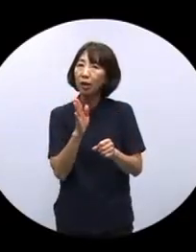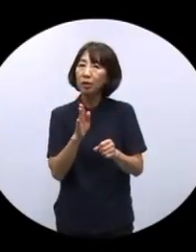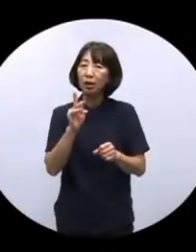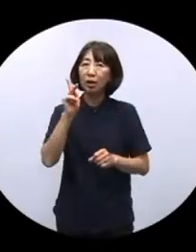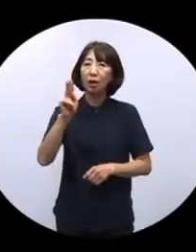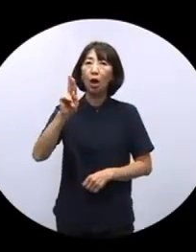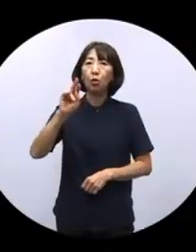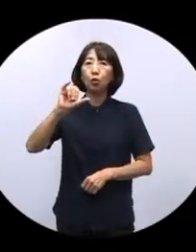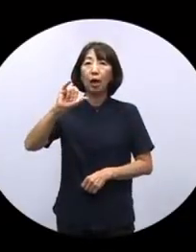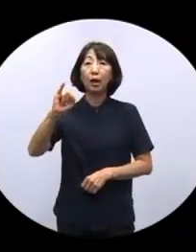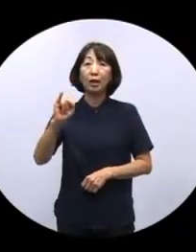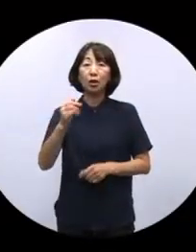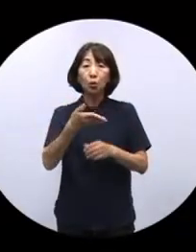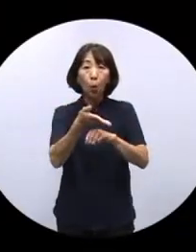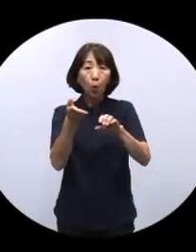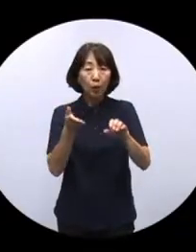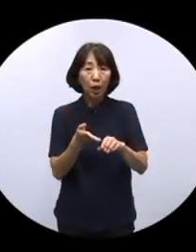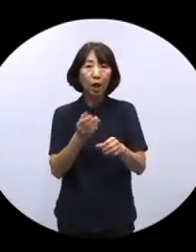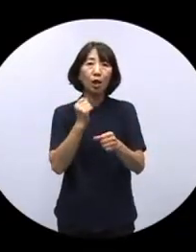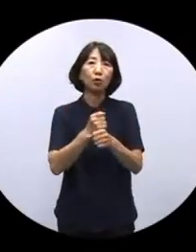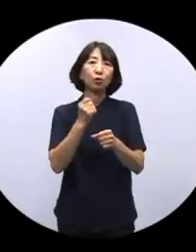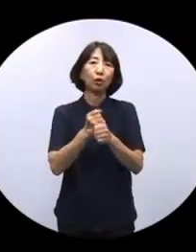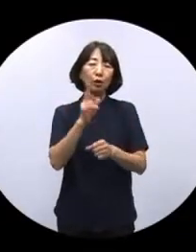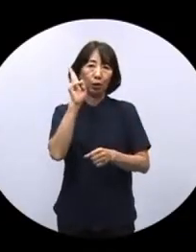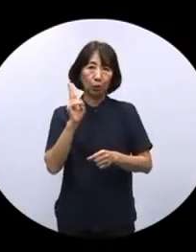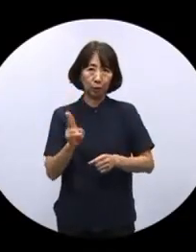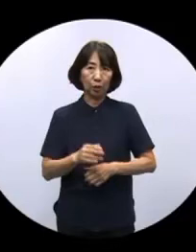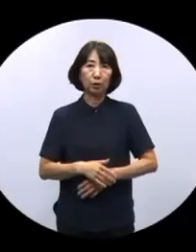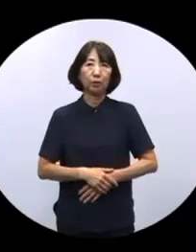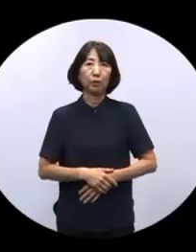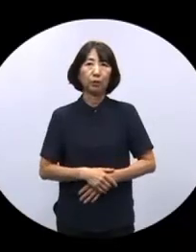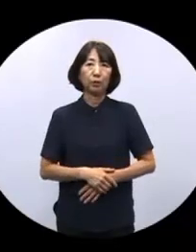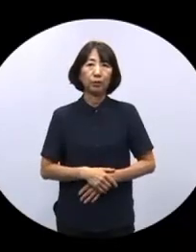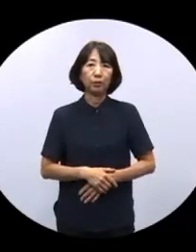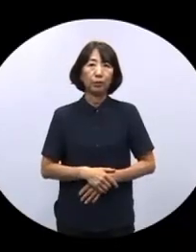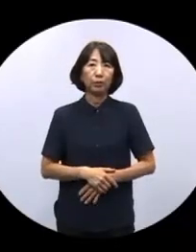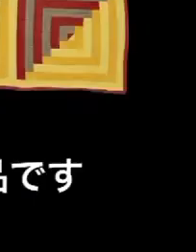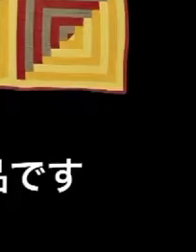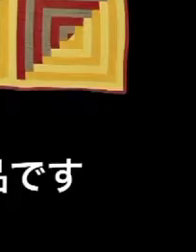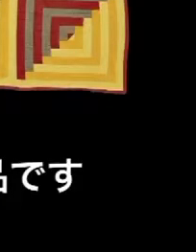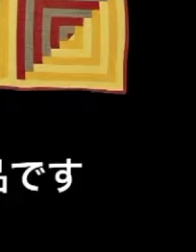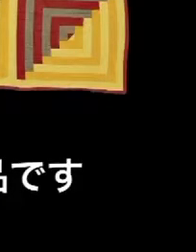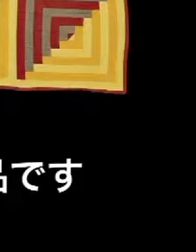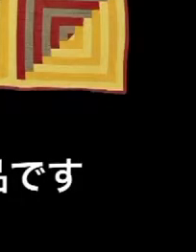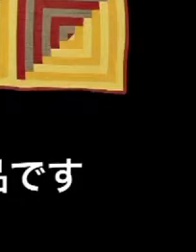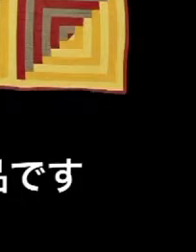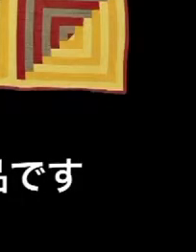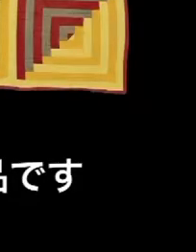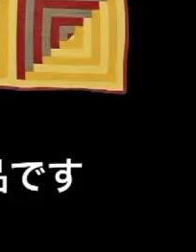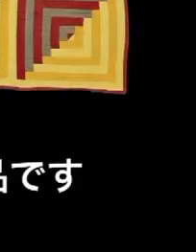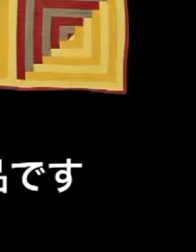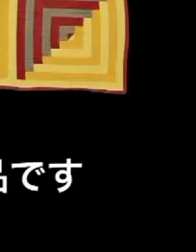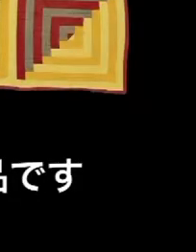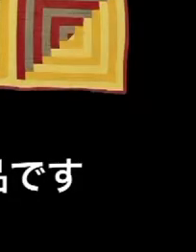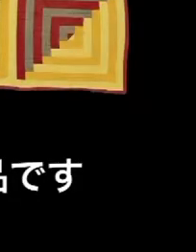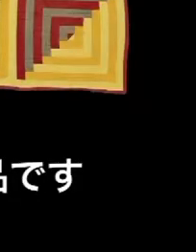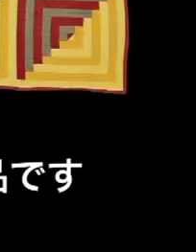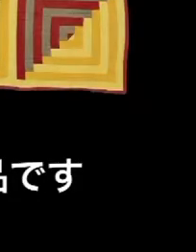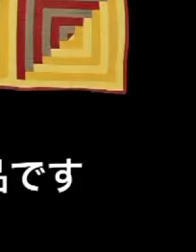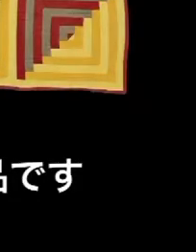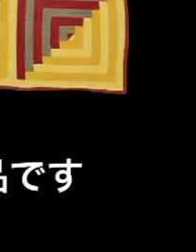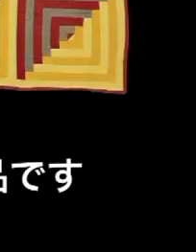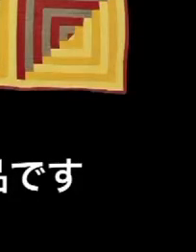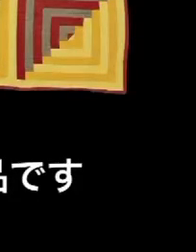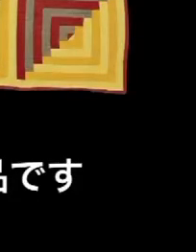カウアイ島で作られたそうです。 Although the floral quilts are always beautiful and, you know,